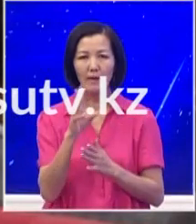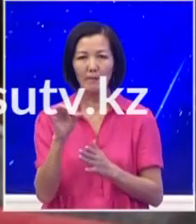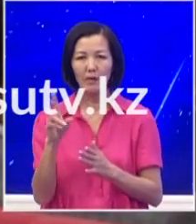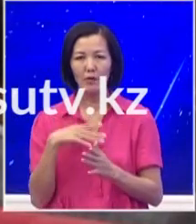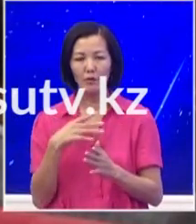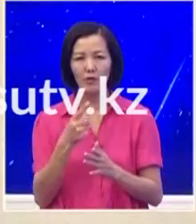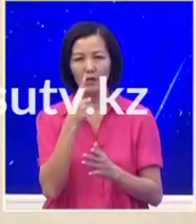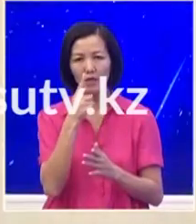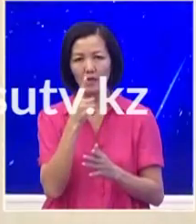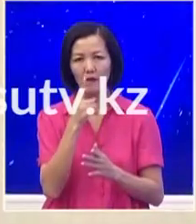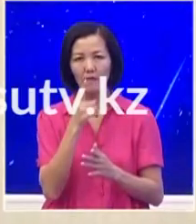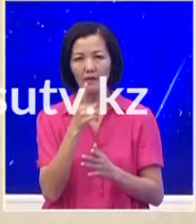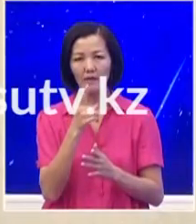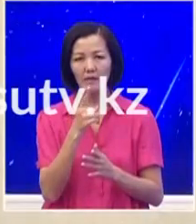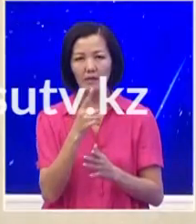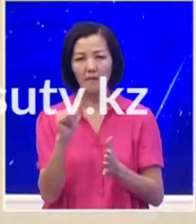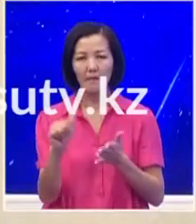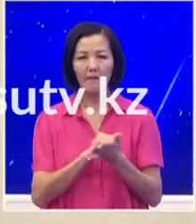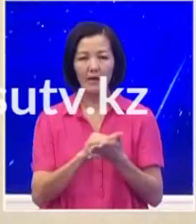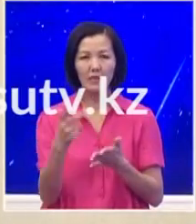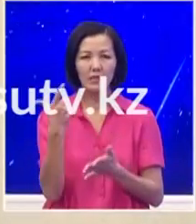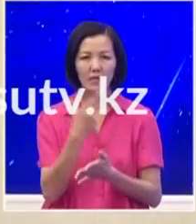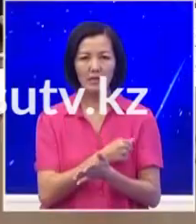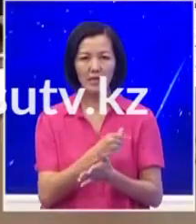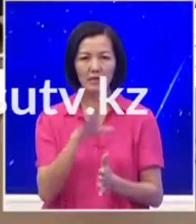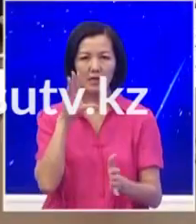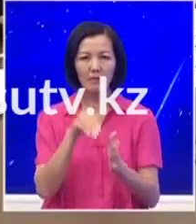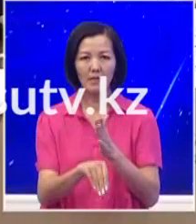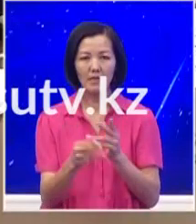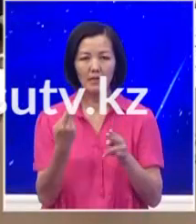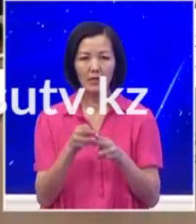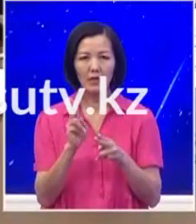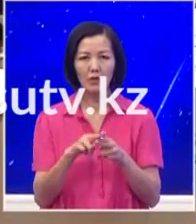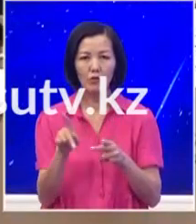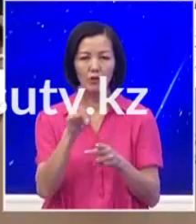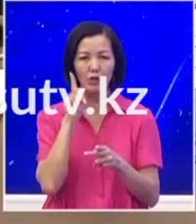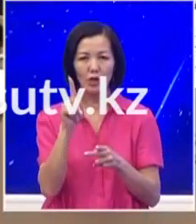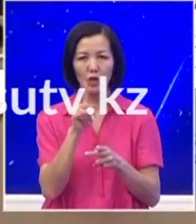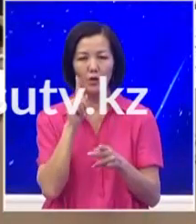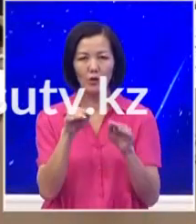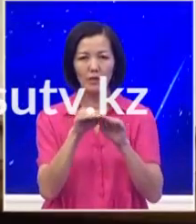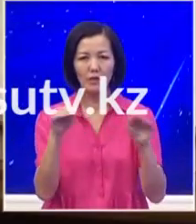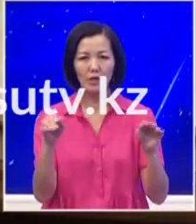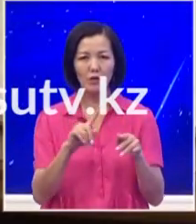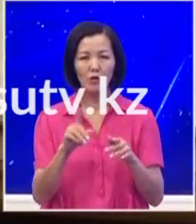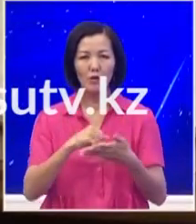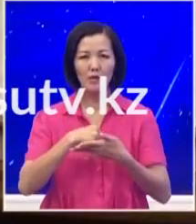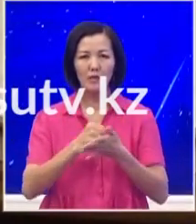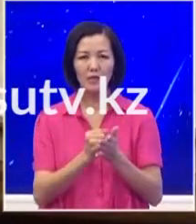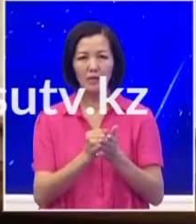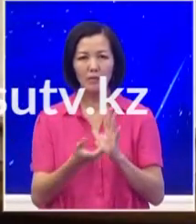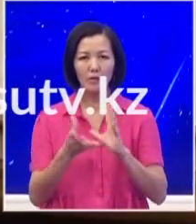с недавних пор в нее интегрирован паспорт вакцинации, обладатель которого имеет зеленый статус. Чтобы закрепить достигнутый